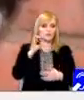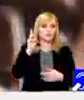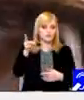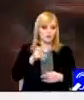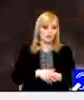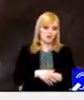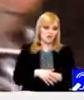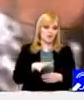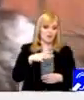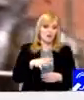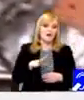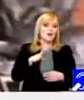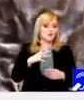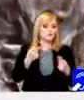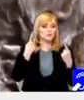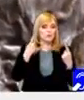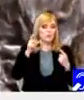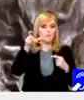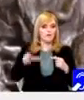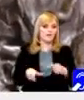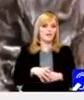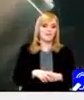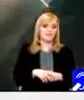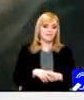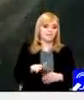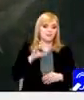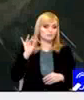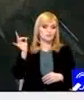influență uriașă în cultura pop și glam rock a ultimilor 30 de ani.